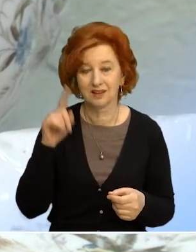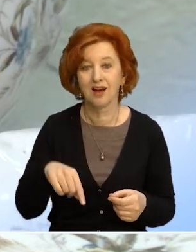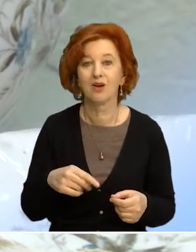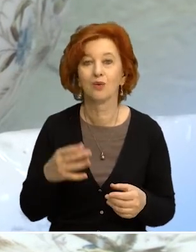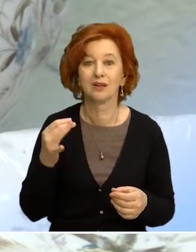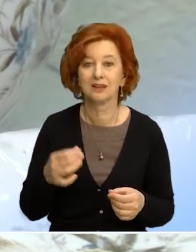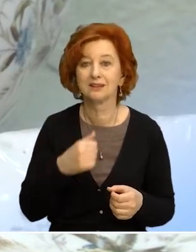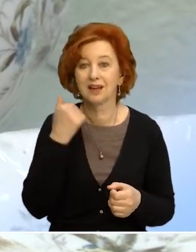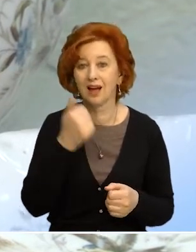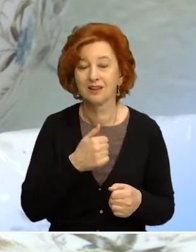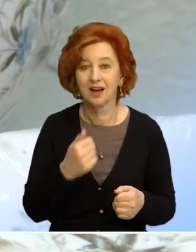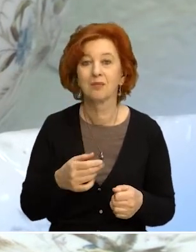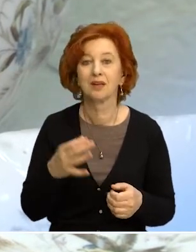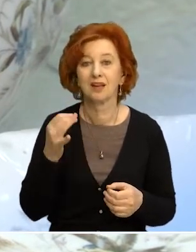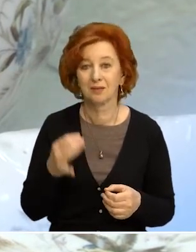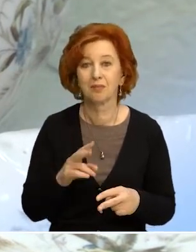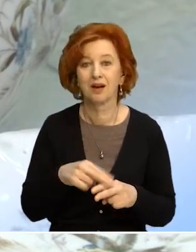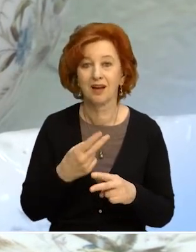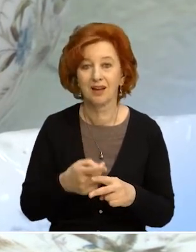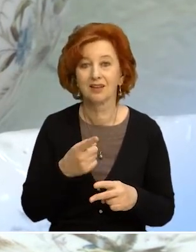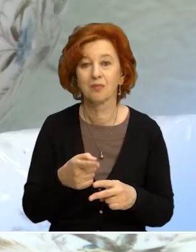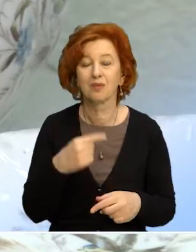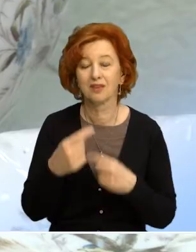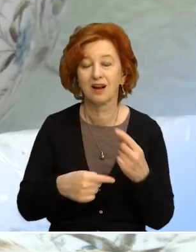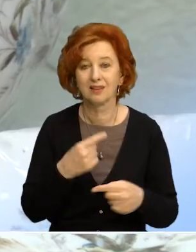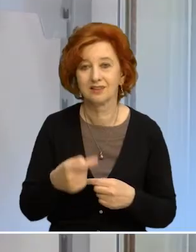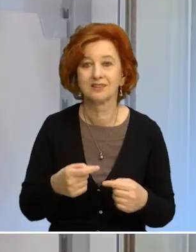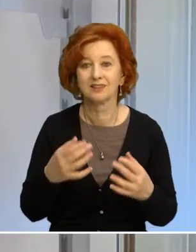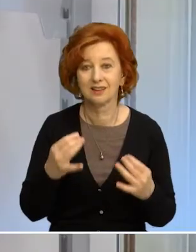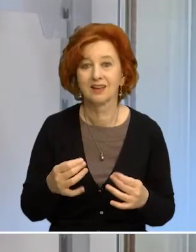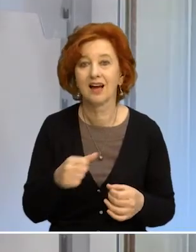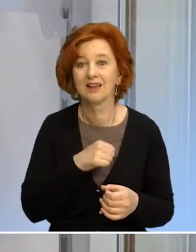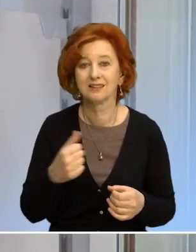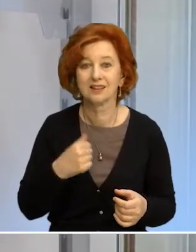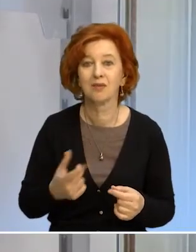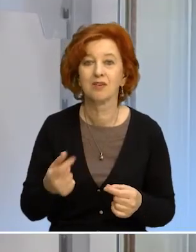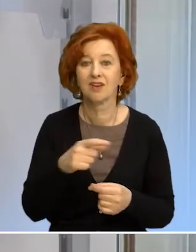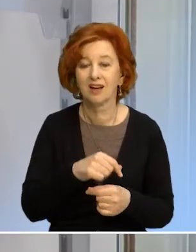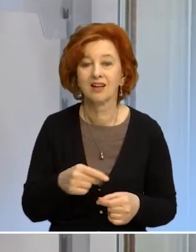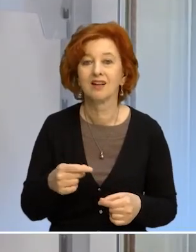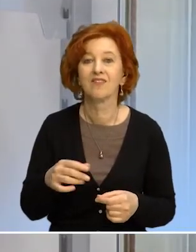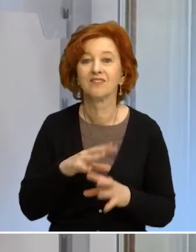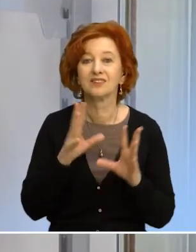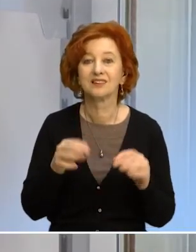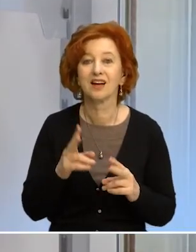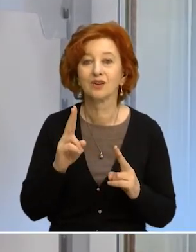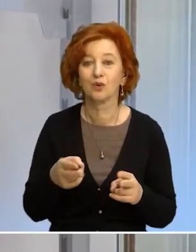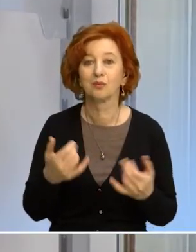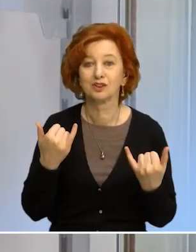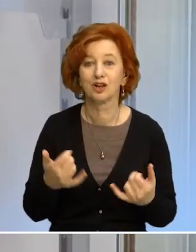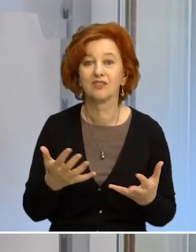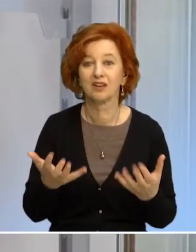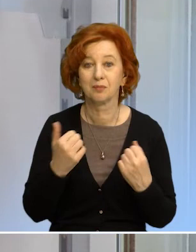знают, и наши вот эти гадание сюрпризами, это наша традиция. А сами вареники, но даже те, что мы